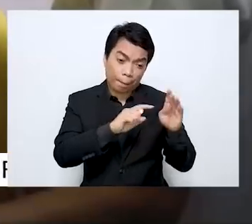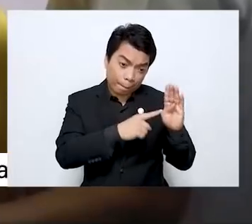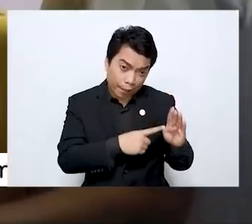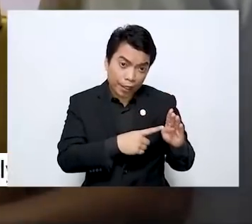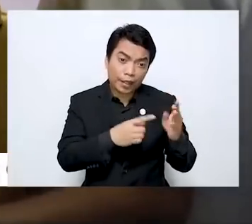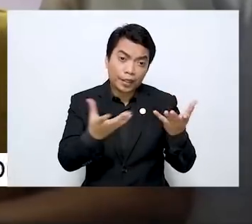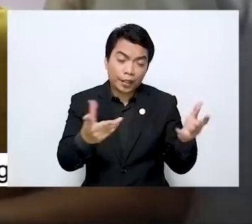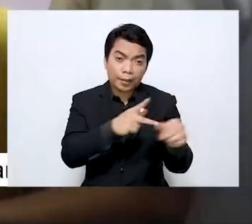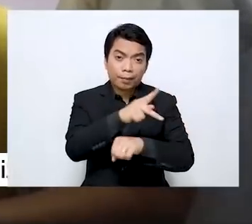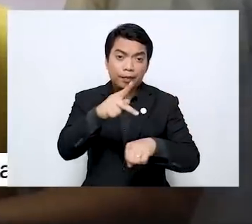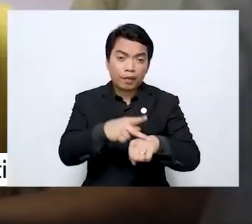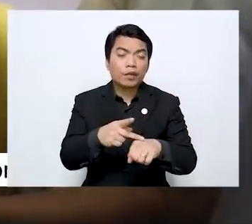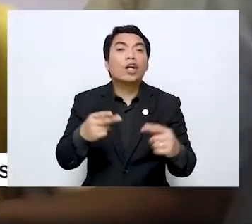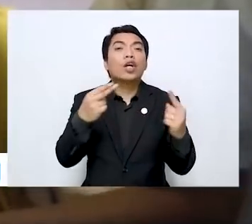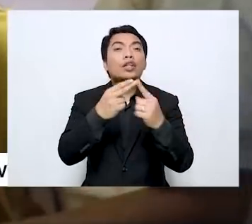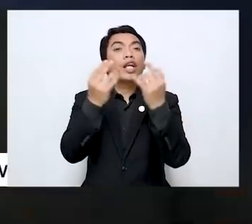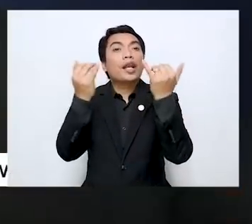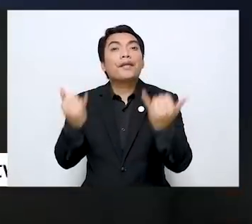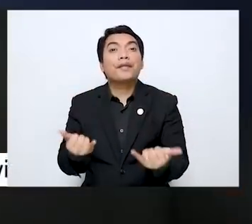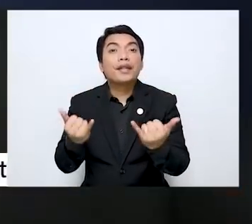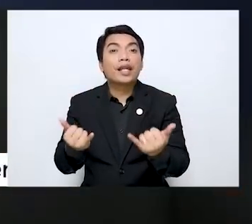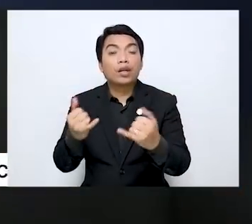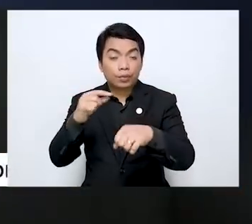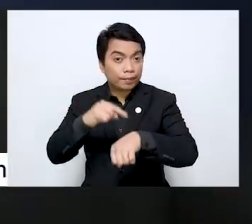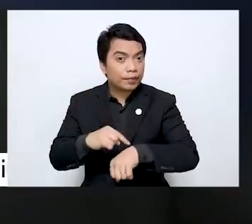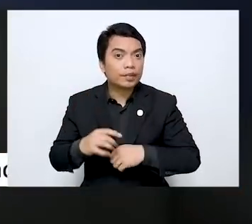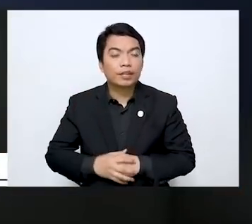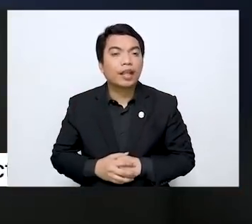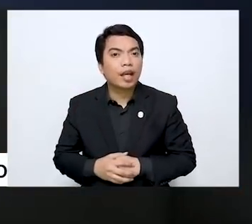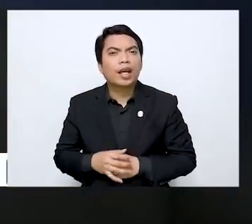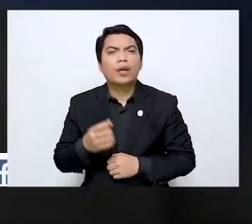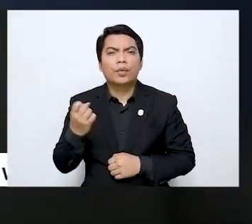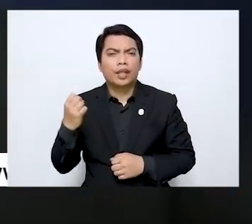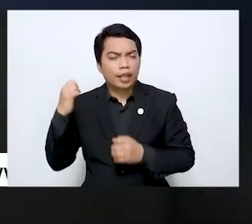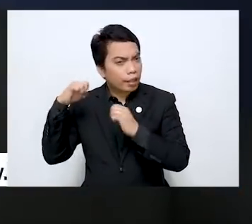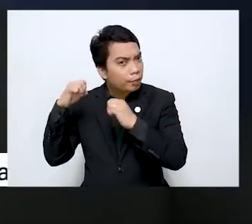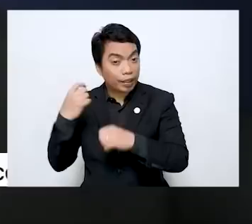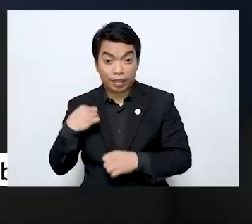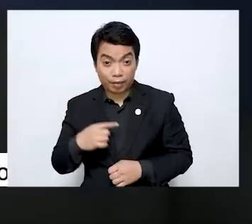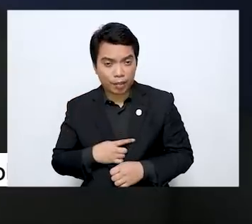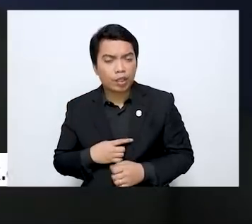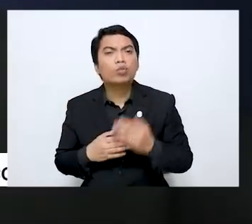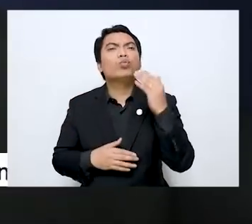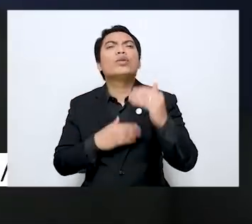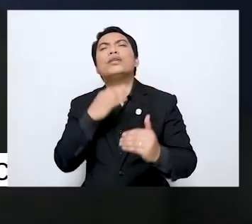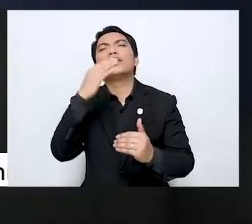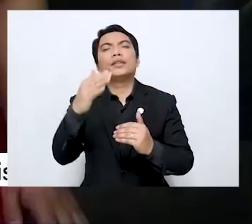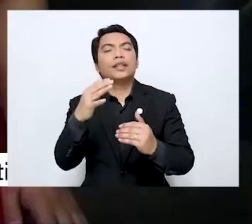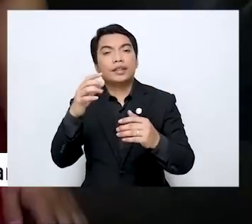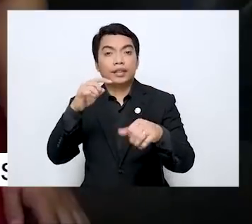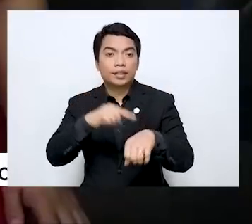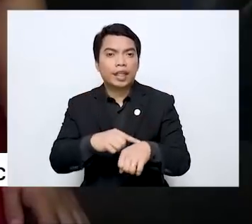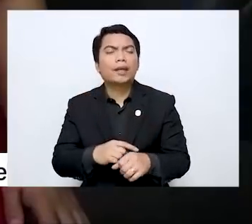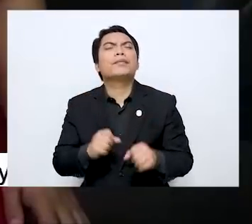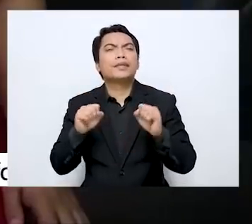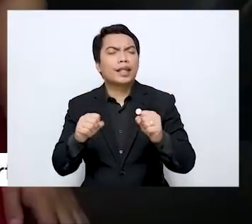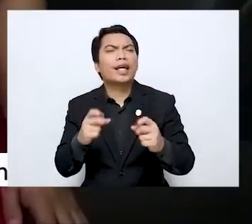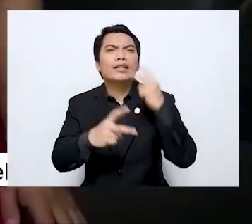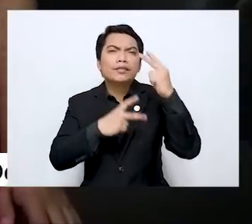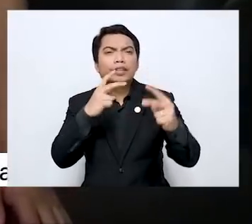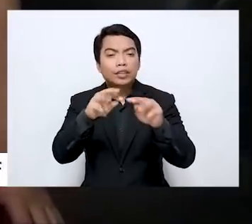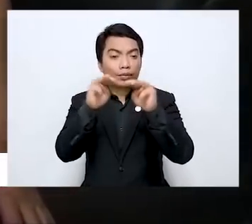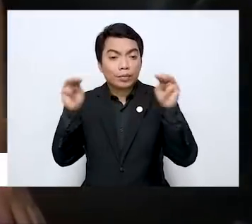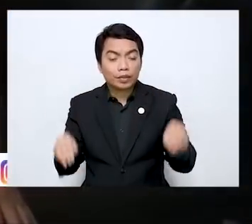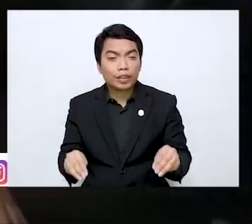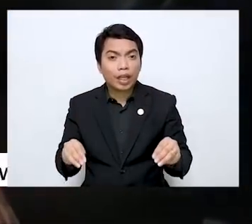sa Pilipinas hanggang sa kasalukuyan. At umaasa kami na sa mga susunod na panahon ay makakarating ang aming anak, lalong-lalo kung na-lift